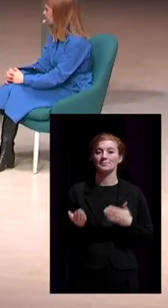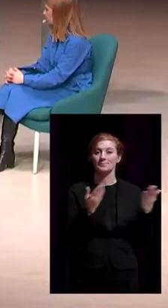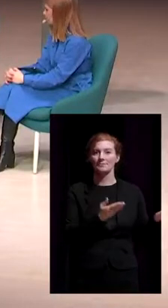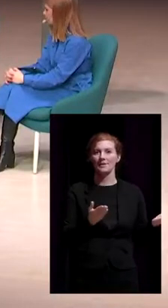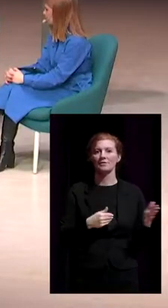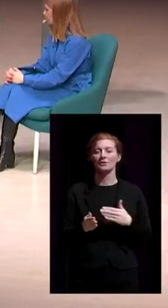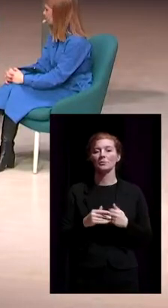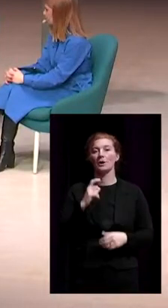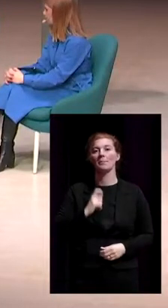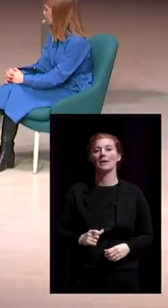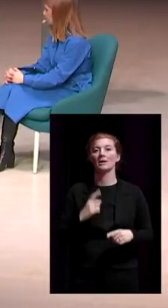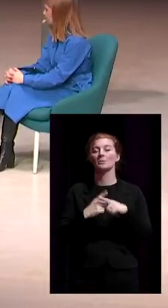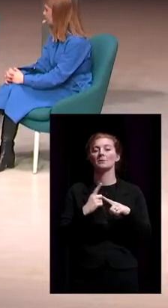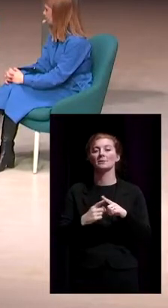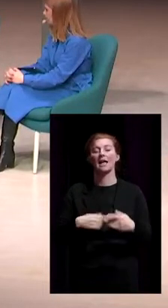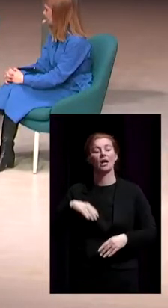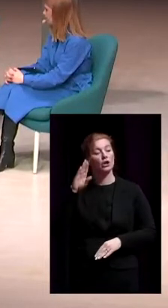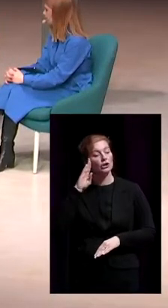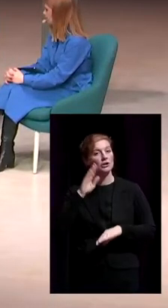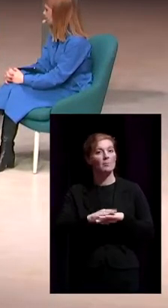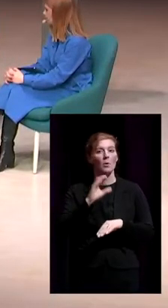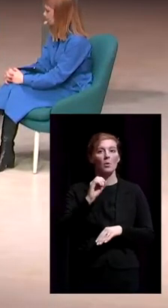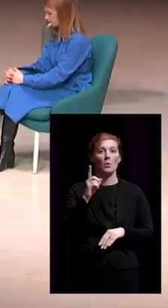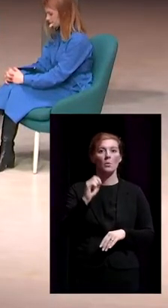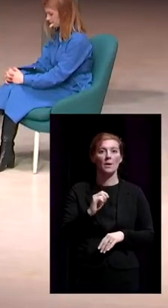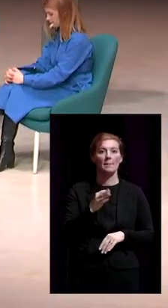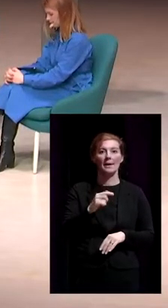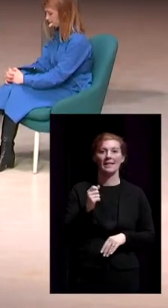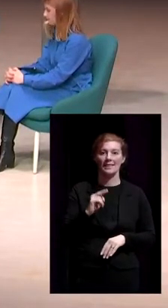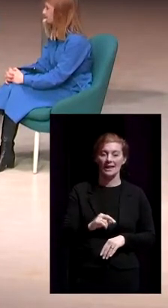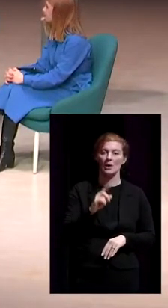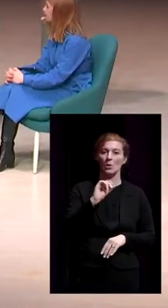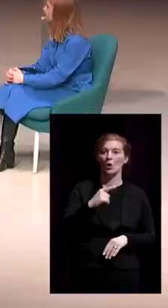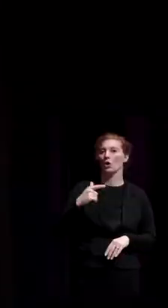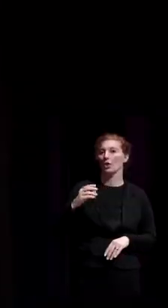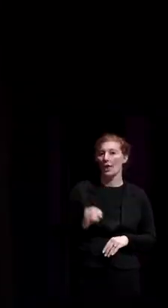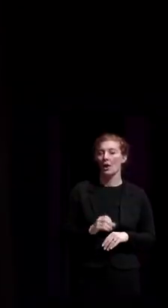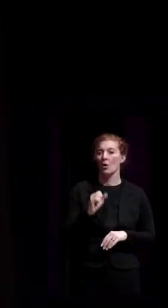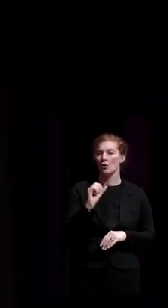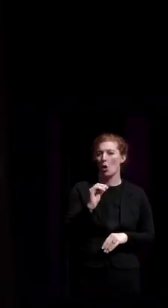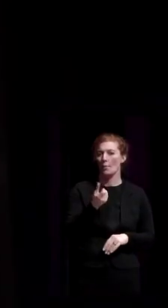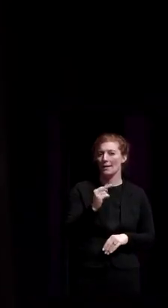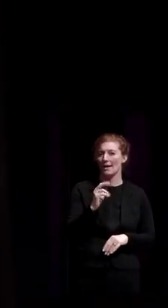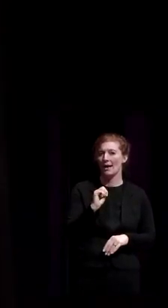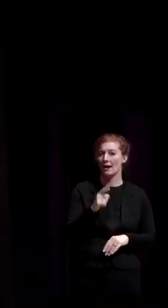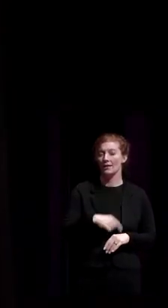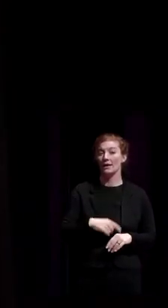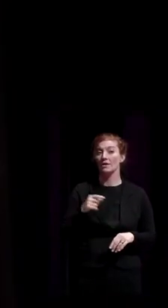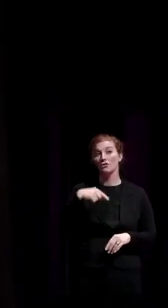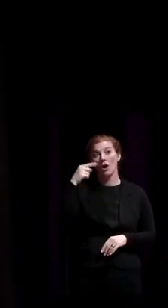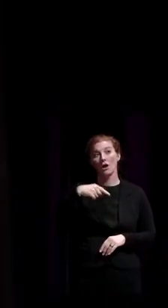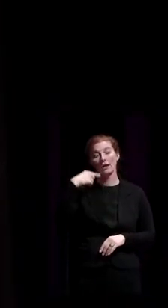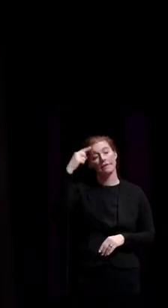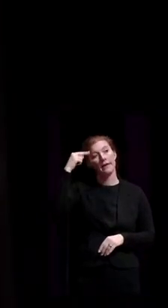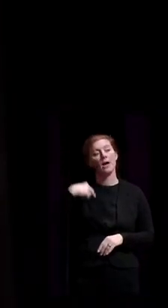är att lyssna på Ole Petter och Gabriel och på vår kollega på sajt. När ni talade så tänkte jag på det faktum att de